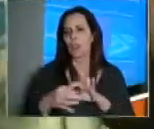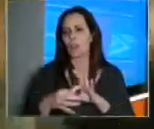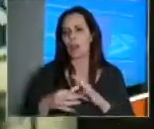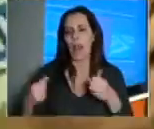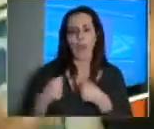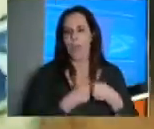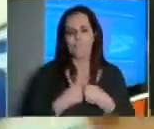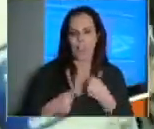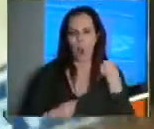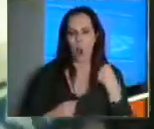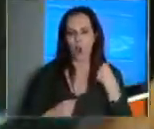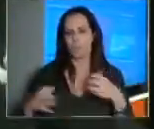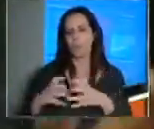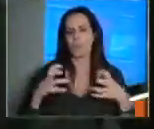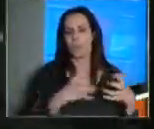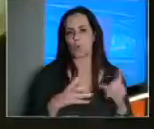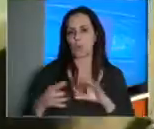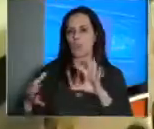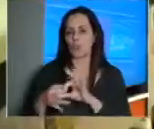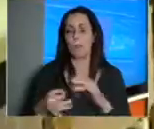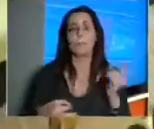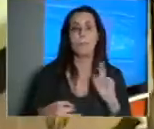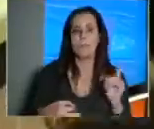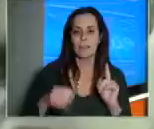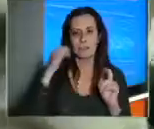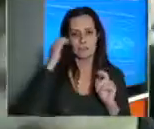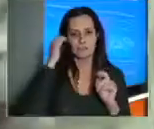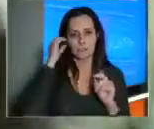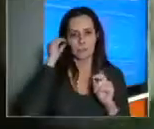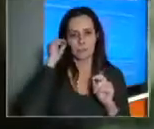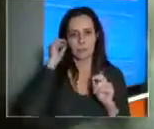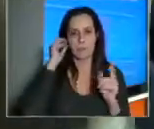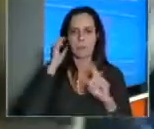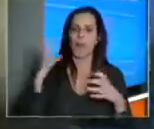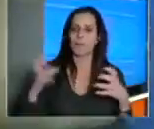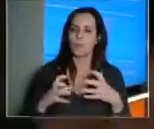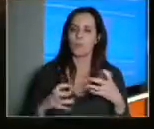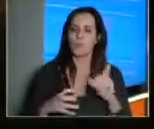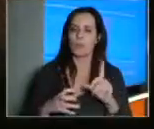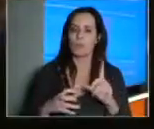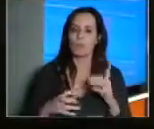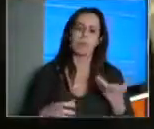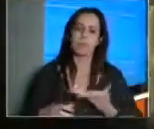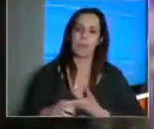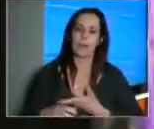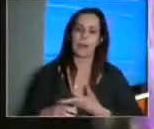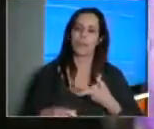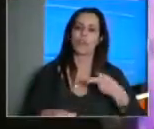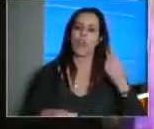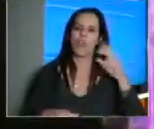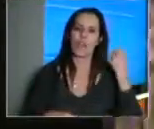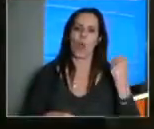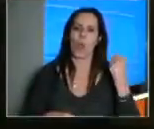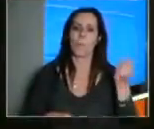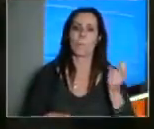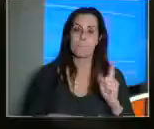מאבק בין קבוצות השייכות. מי תהיה הקבוצה, מי יהיה השבט שיקבל יותר